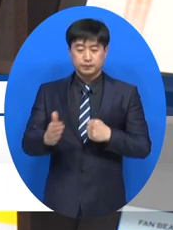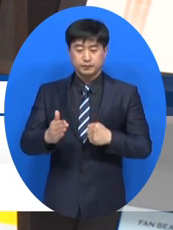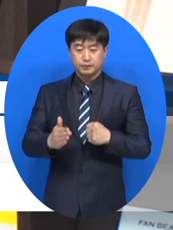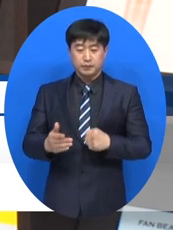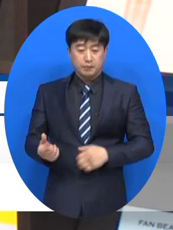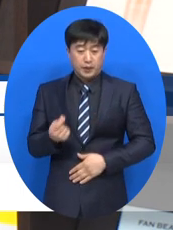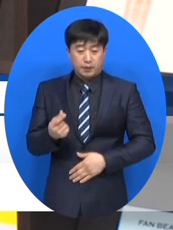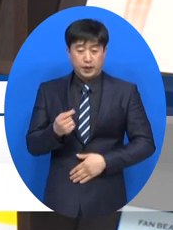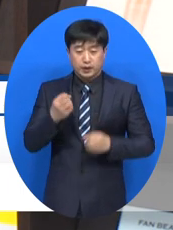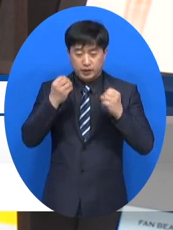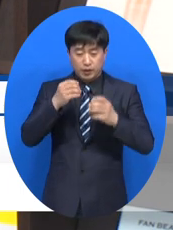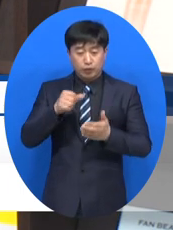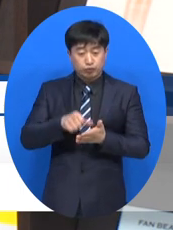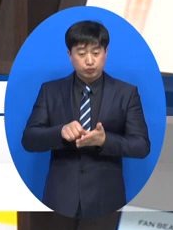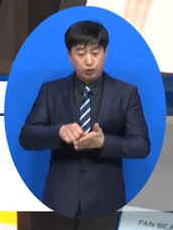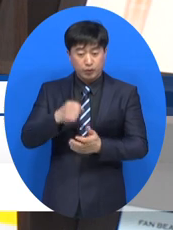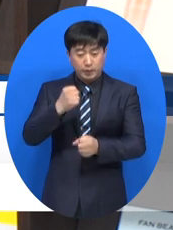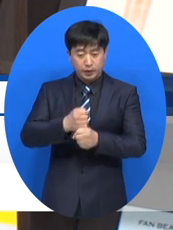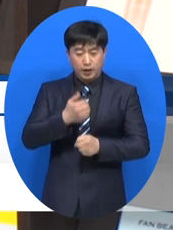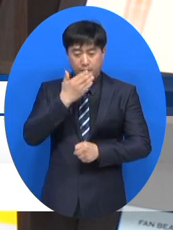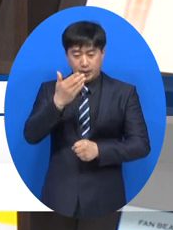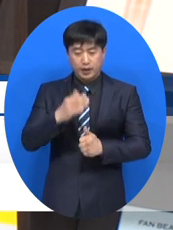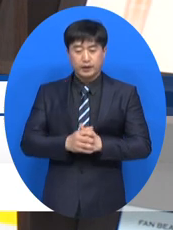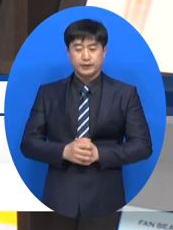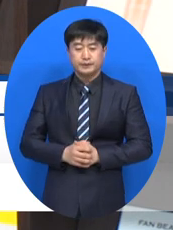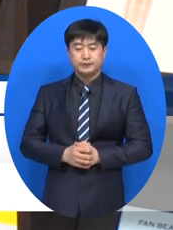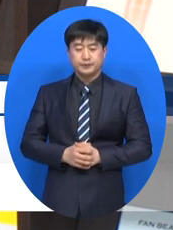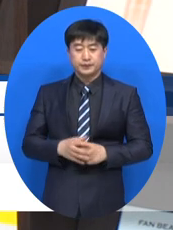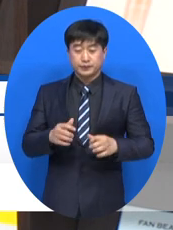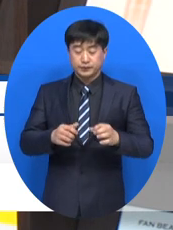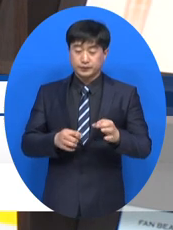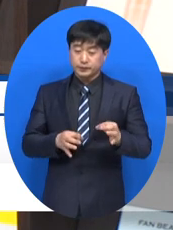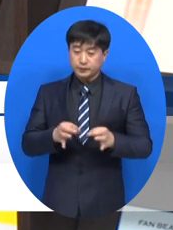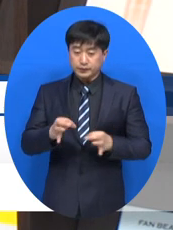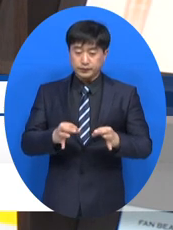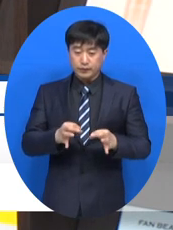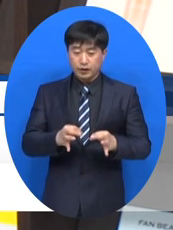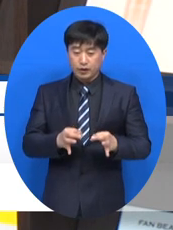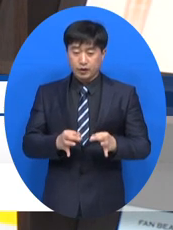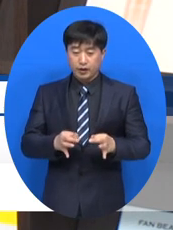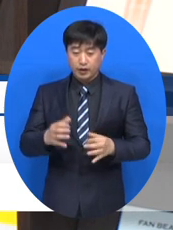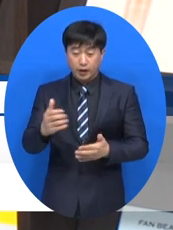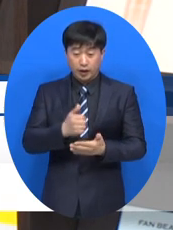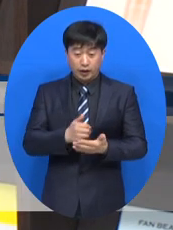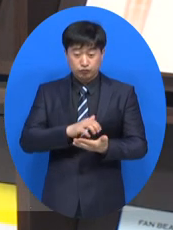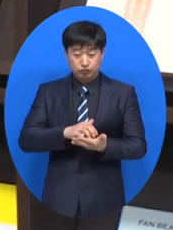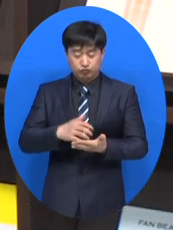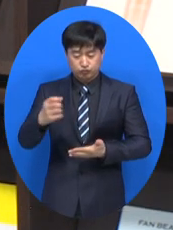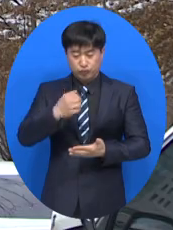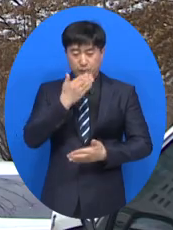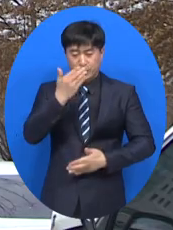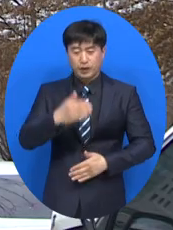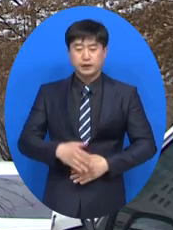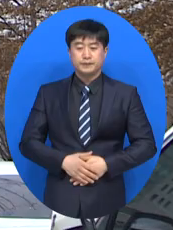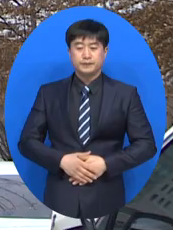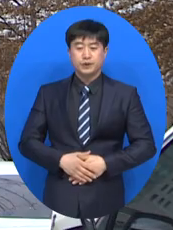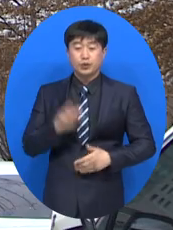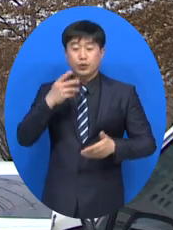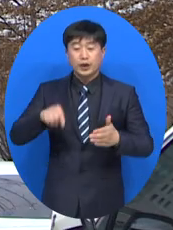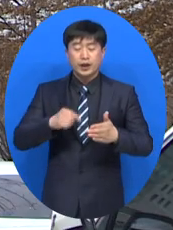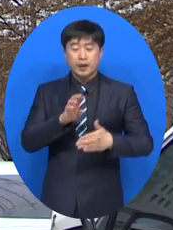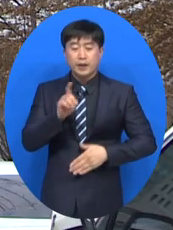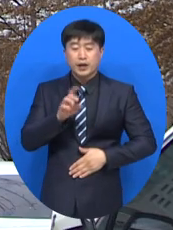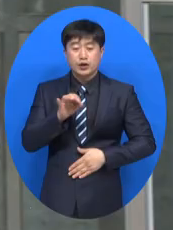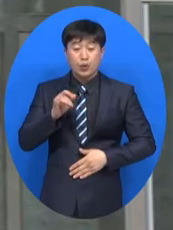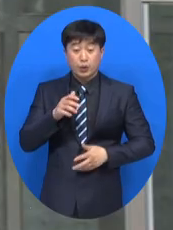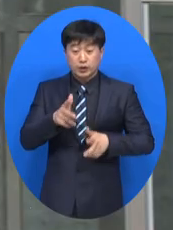덕분에 빠른 신제품 개발을 할 수가 있었고요 시장에 점유율을 확보할 수가 있었습니다 돈의